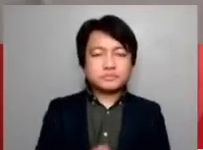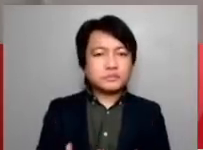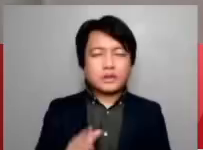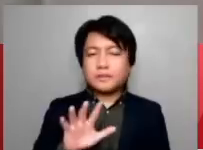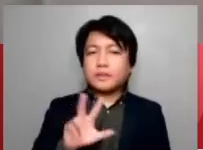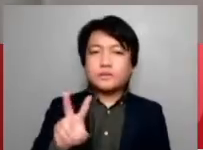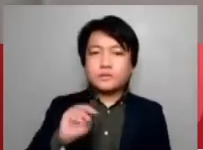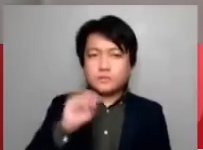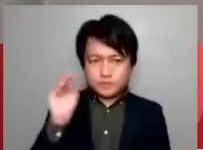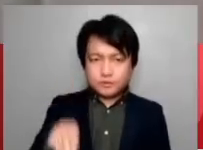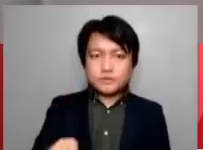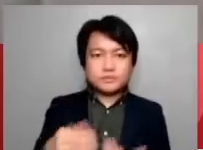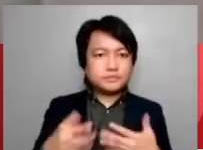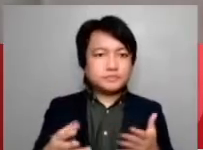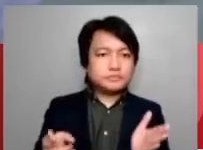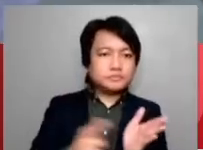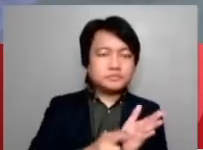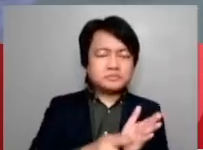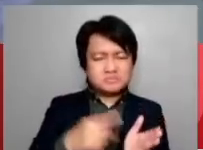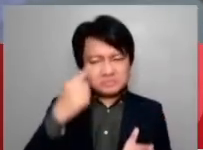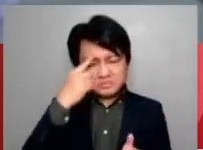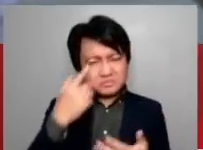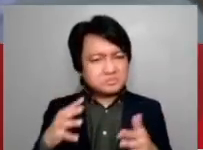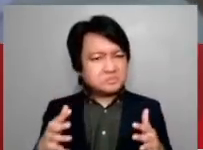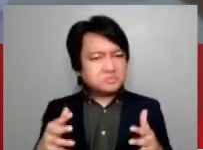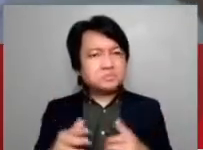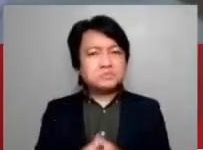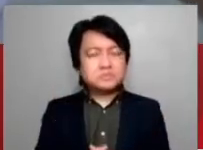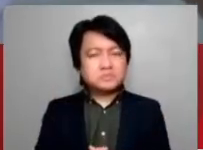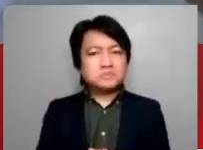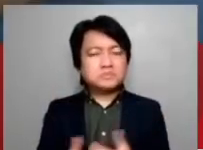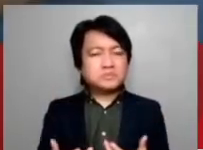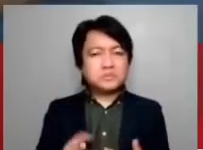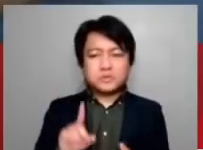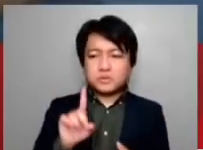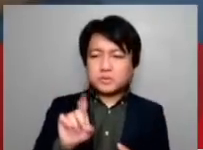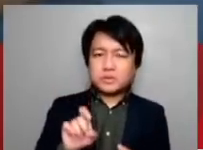Pero ang tingin namin, wala sa 168 million